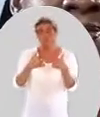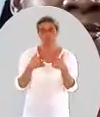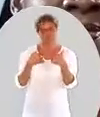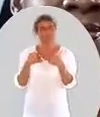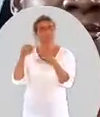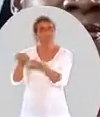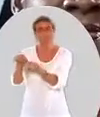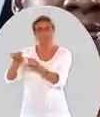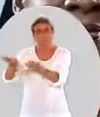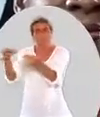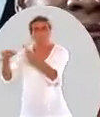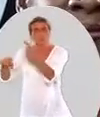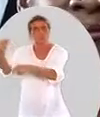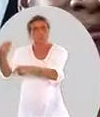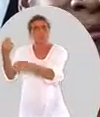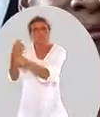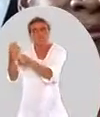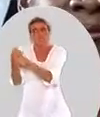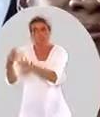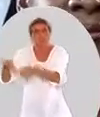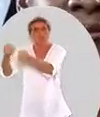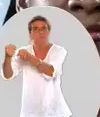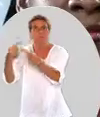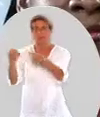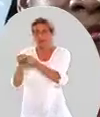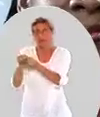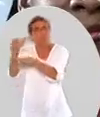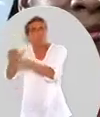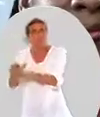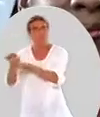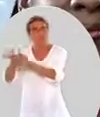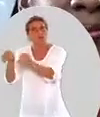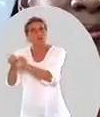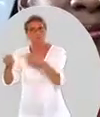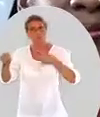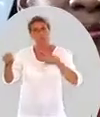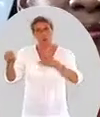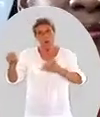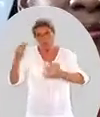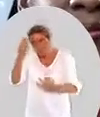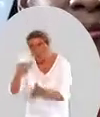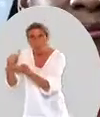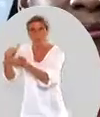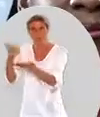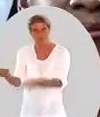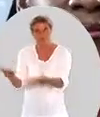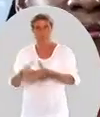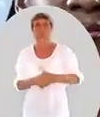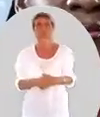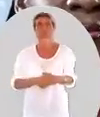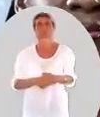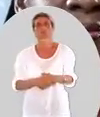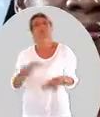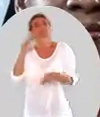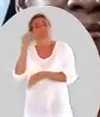veulent s'accomplir à travers un emploi pour se réaliser et assurer la protection de leur famille c'est